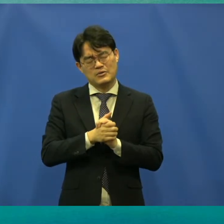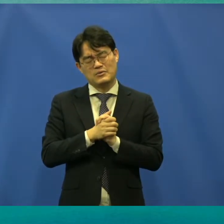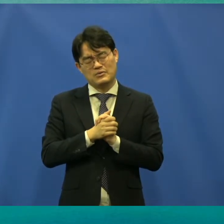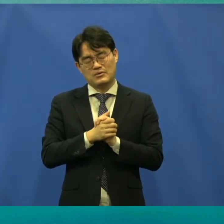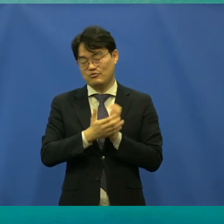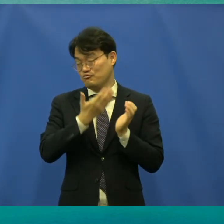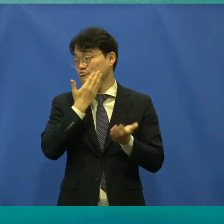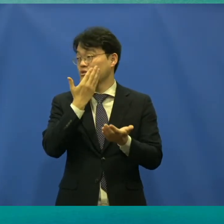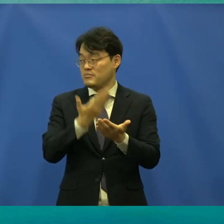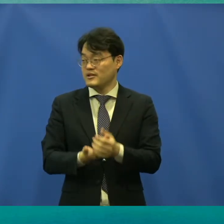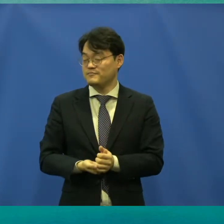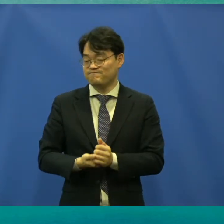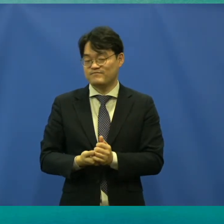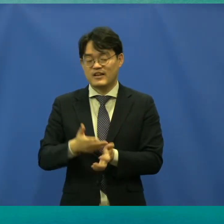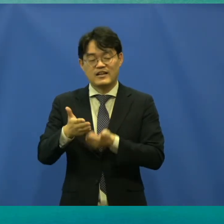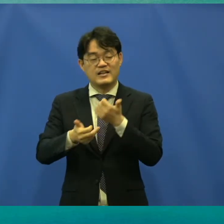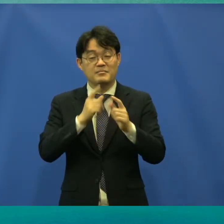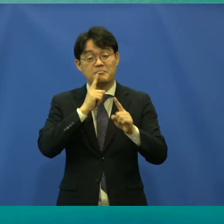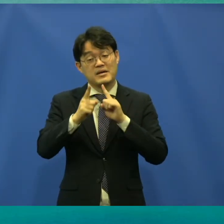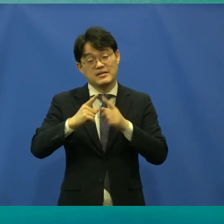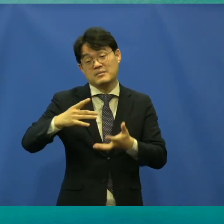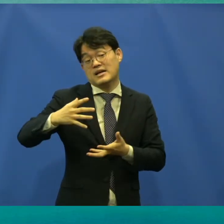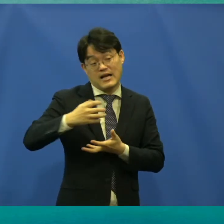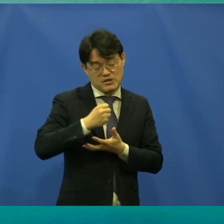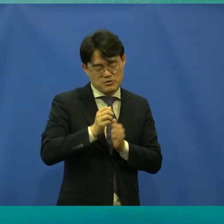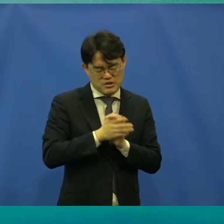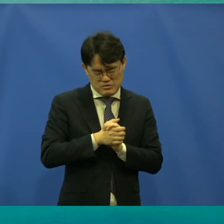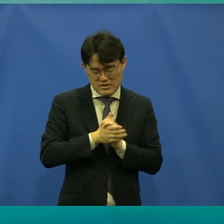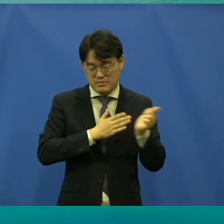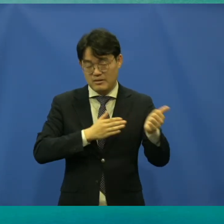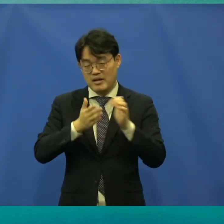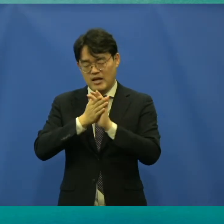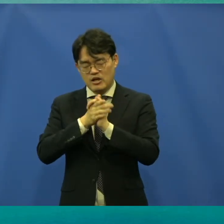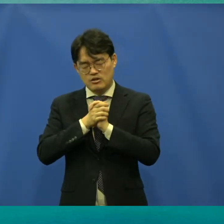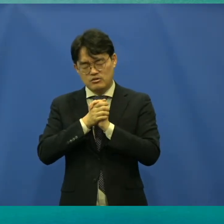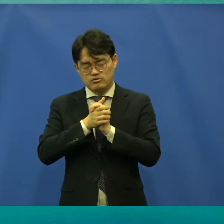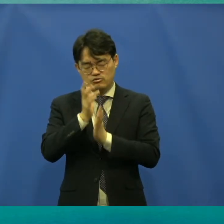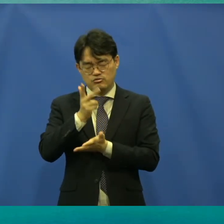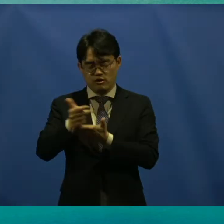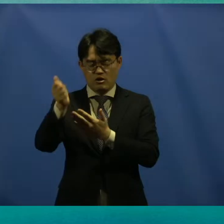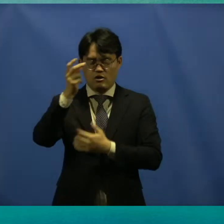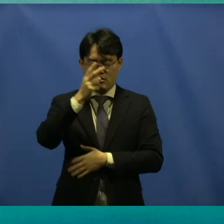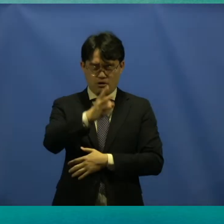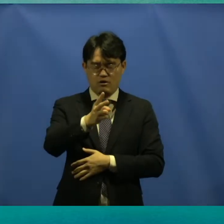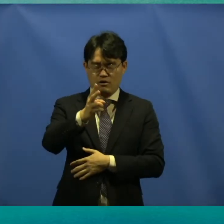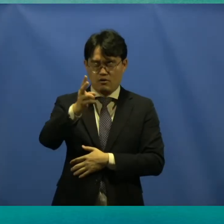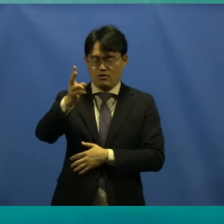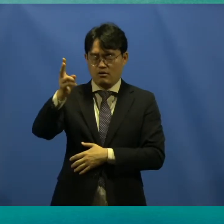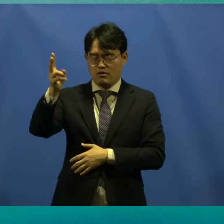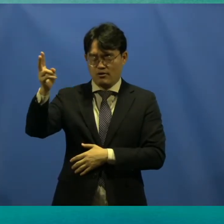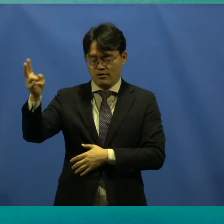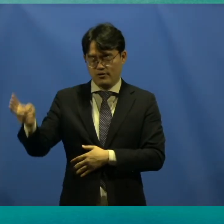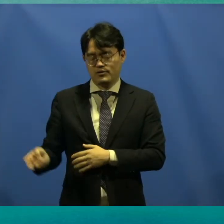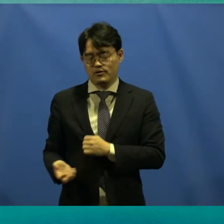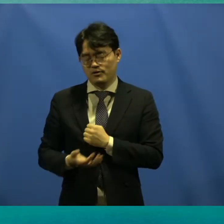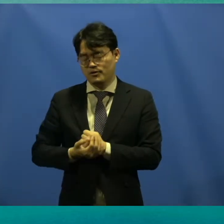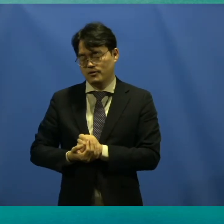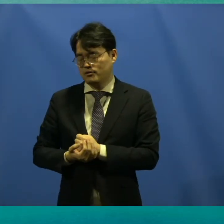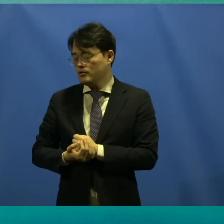굉장히 중요합니다. 말씀을 품고 기도하시기 바랍니다. 기도하겠습니다. 주여